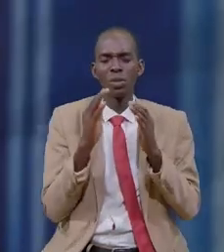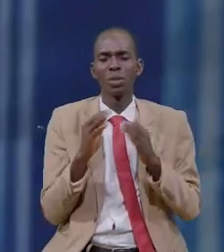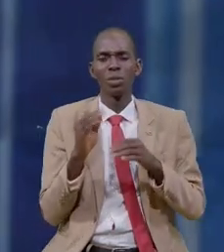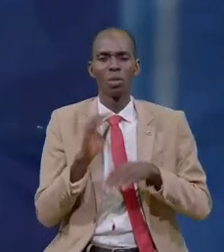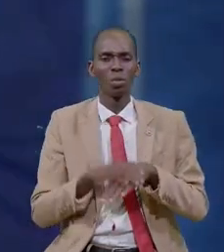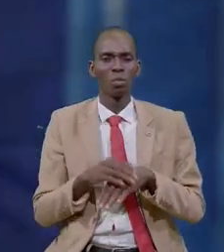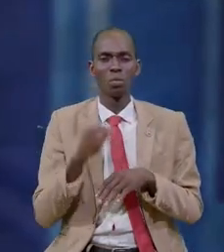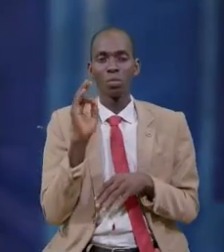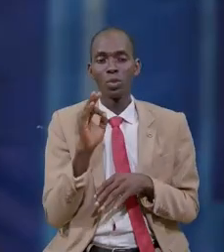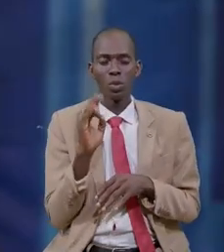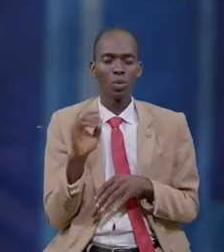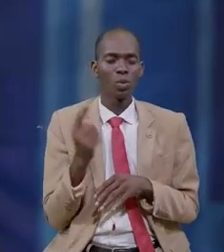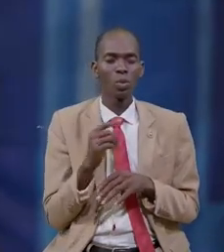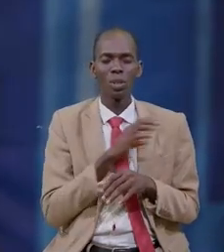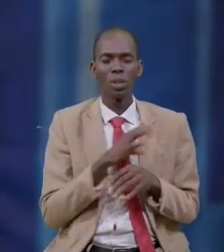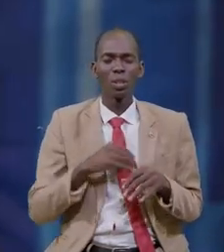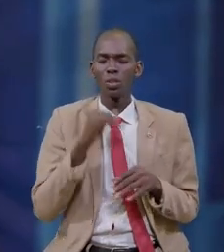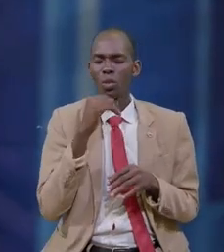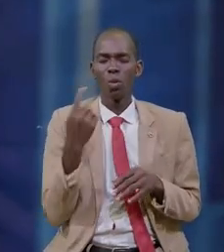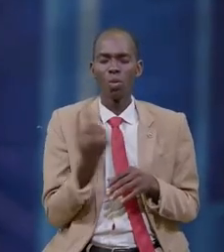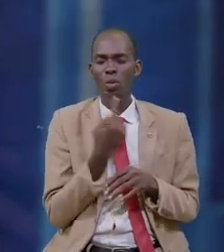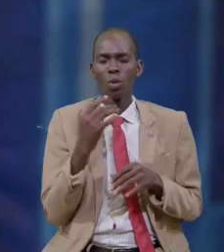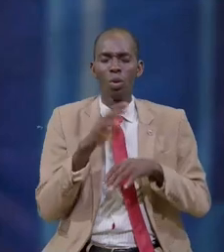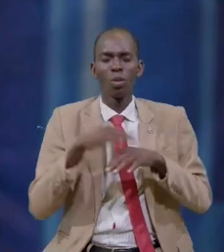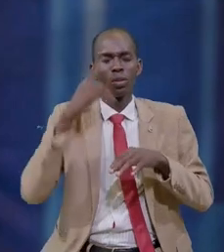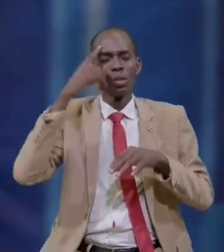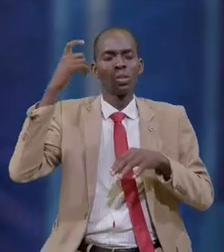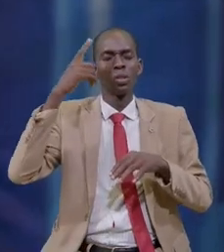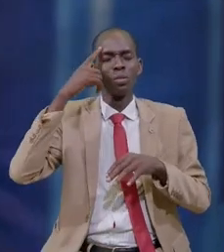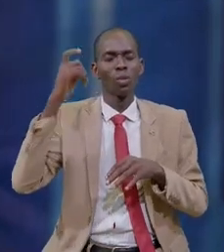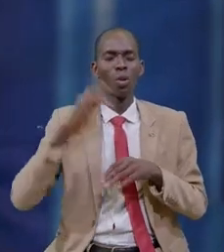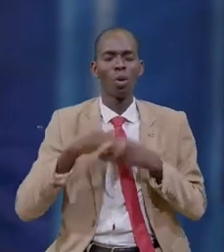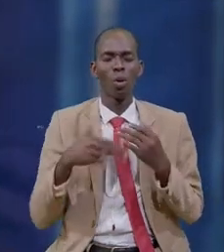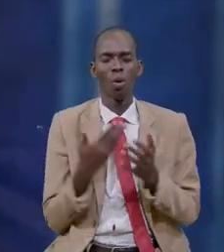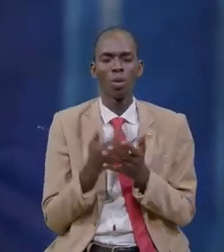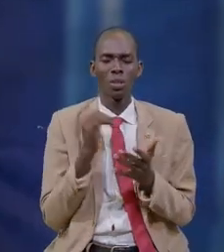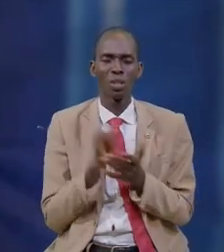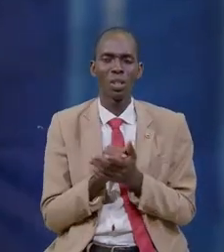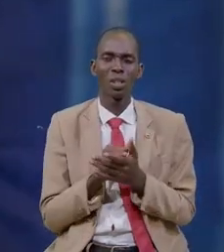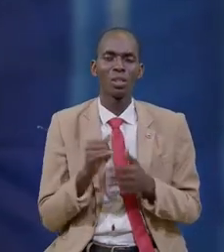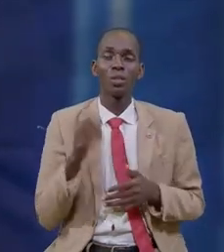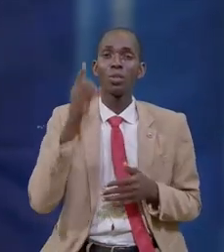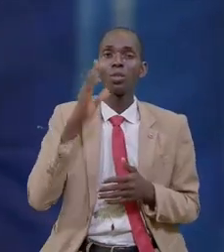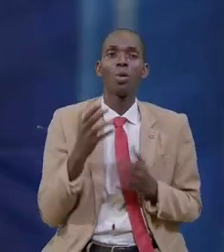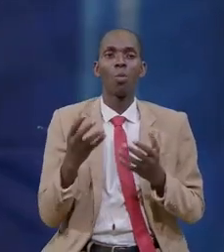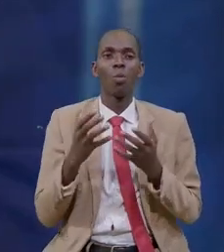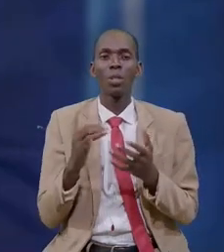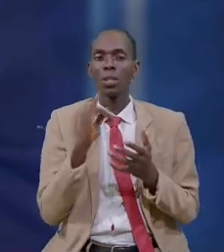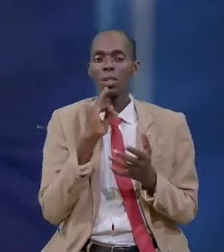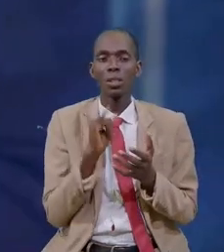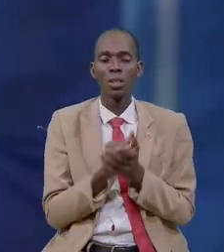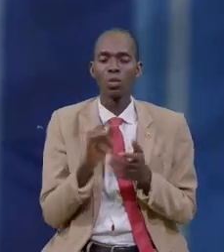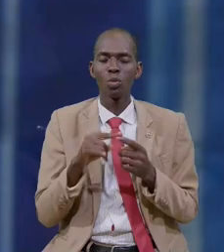rêve. Satan ne s'intéresse pas au succès. Tout ce à quoi il s'intéresse, qu'il souffre, qu'il